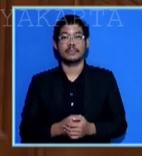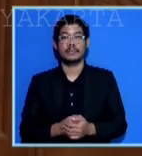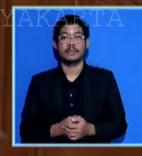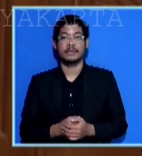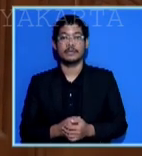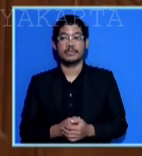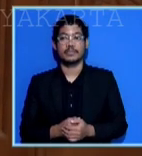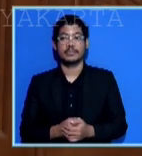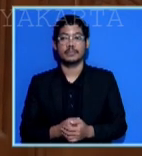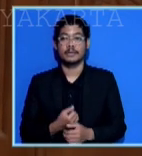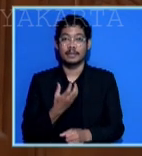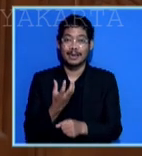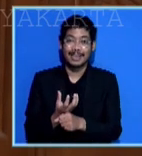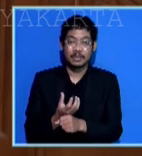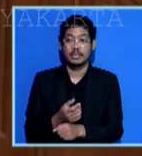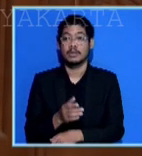n